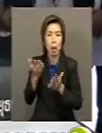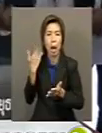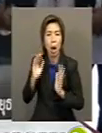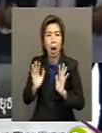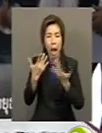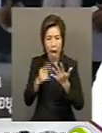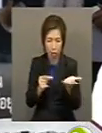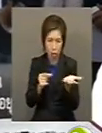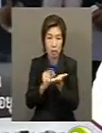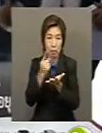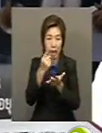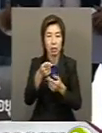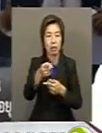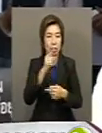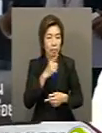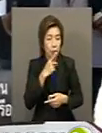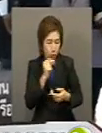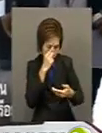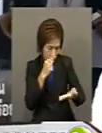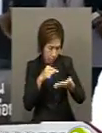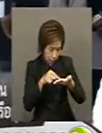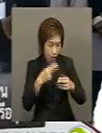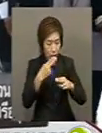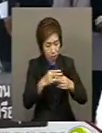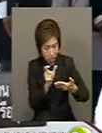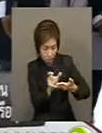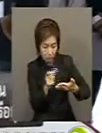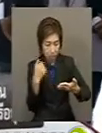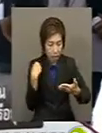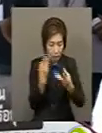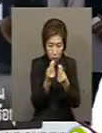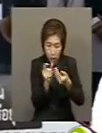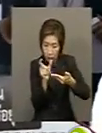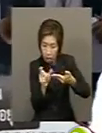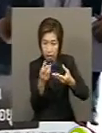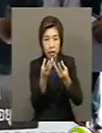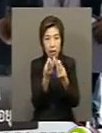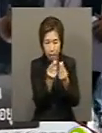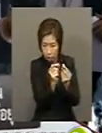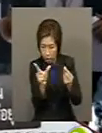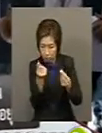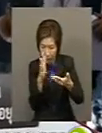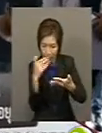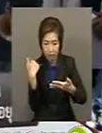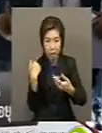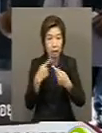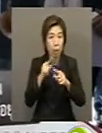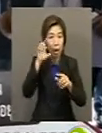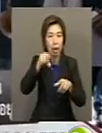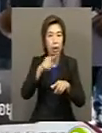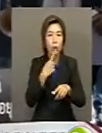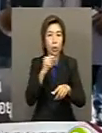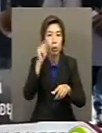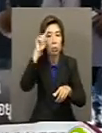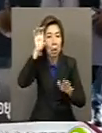าเป็นสำเนาบัตรประชาชนถูกต้องมีชื่อของคุณพันสุธีมีเลขประจำตัวประชาชนแต ่ ทางทรูเองก็ไ